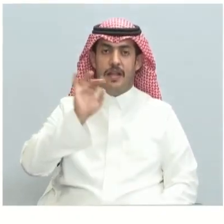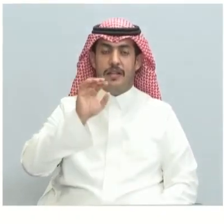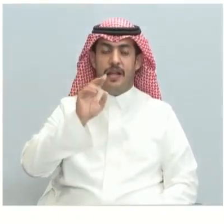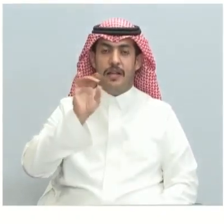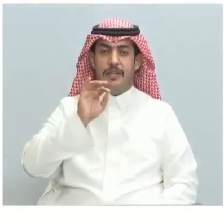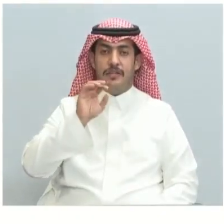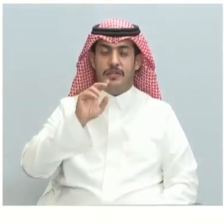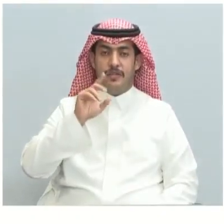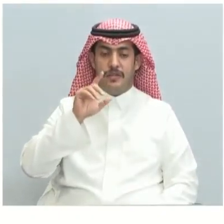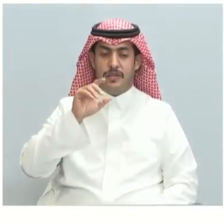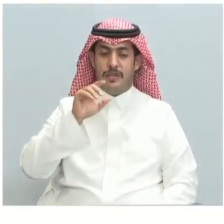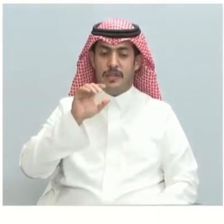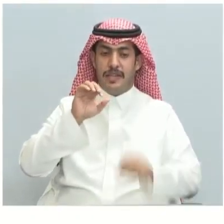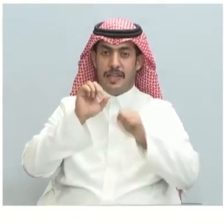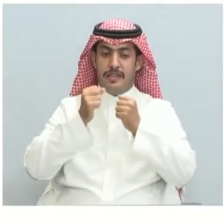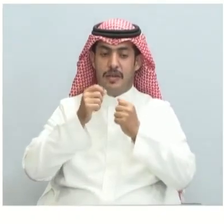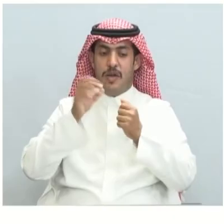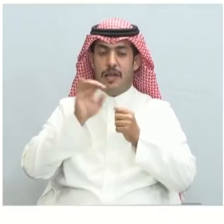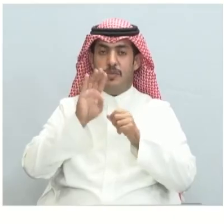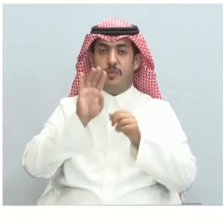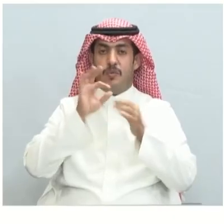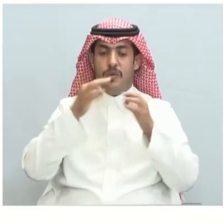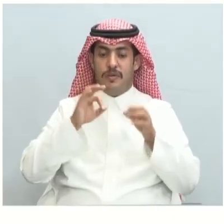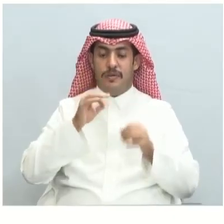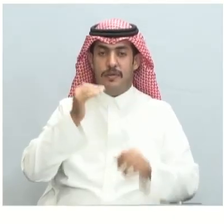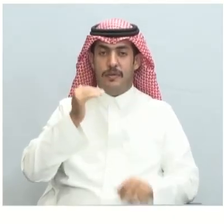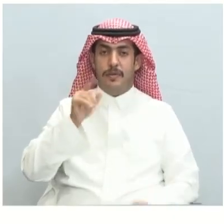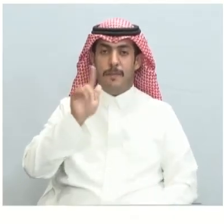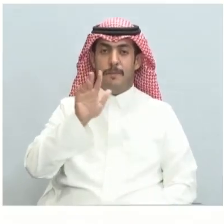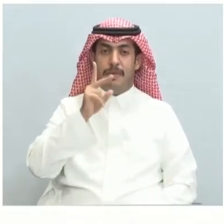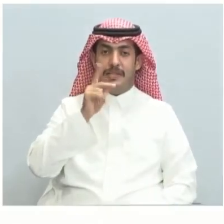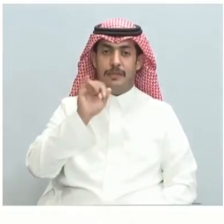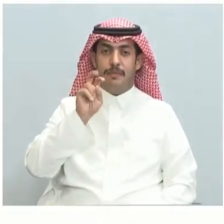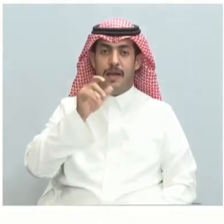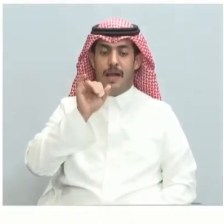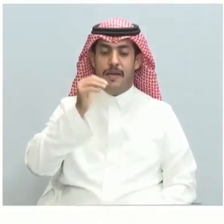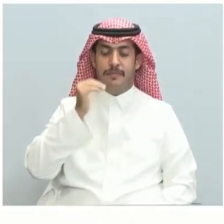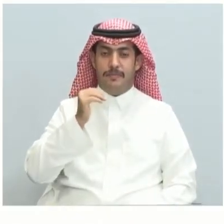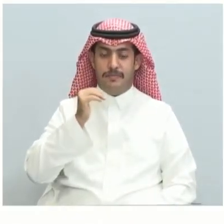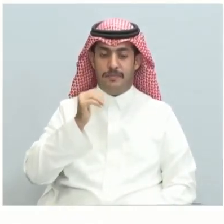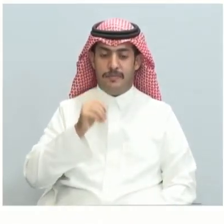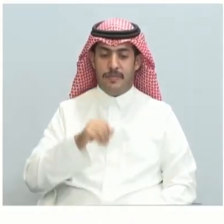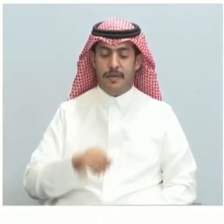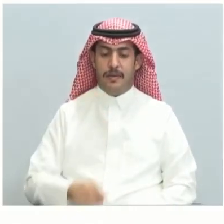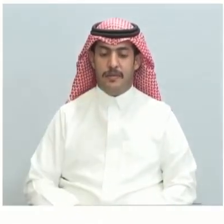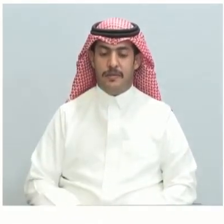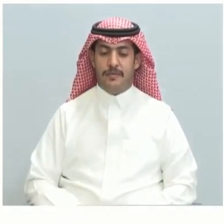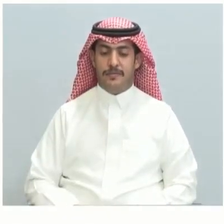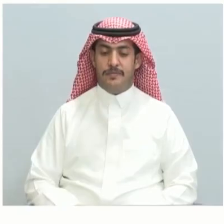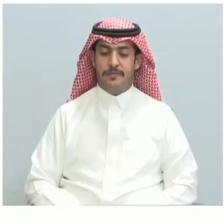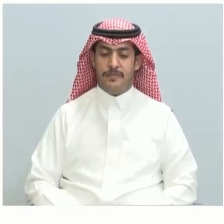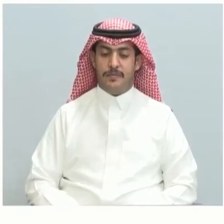كسريه او عدد كلي احتاج ان اقسم اقسم البسط على المقام اذا سنقول ابناء وبناتي هنا